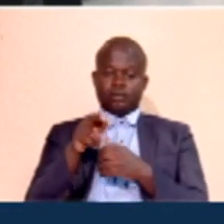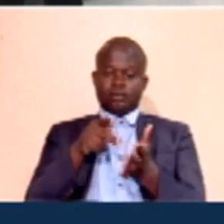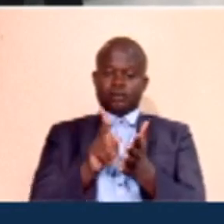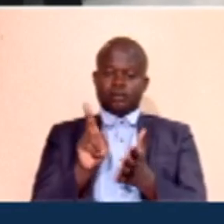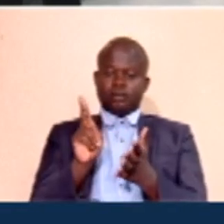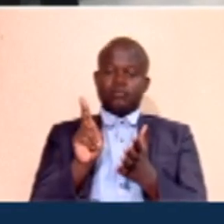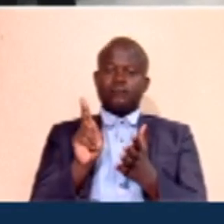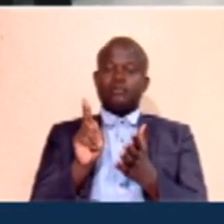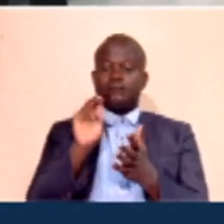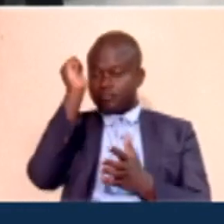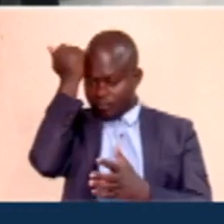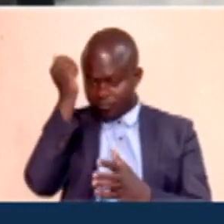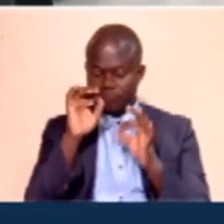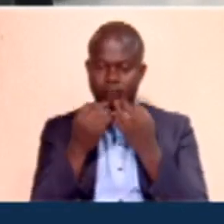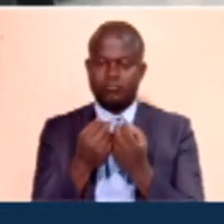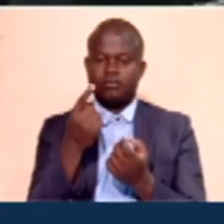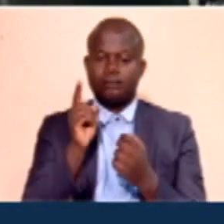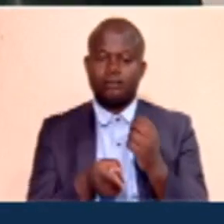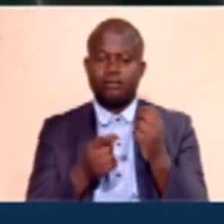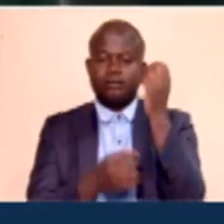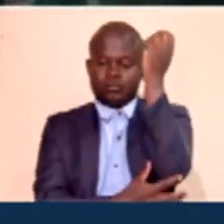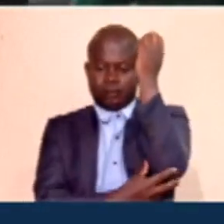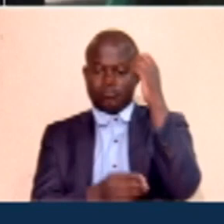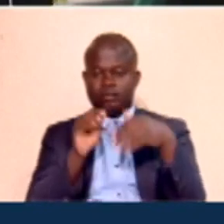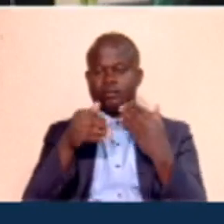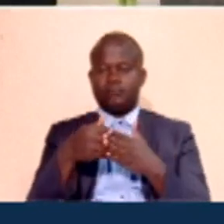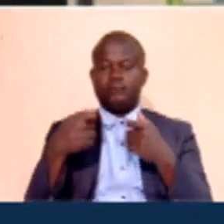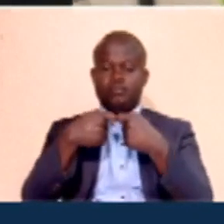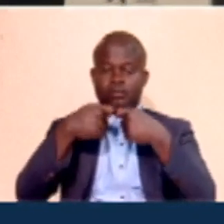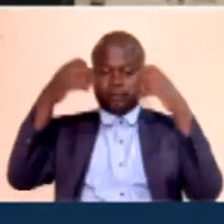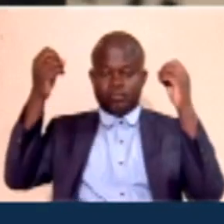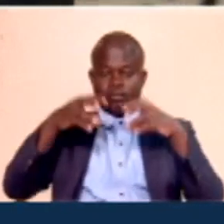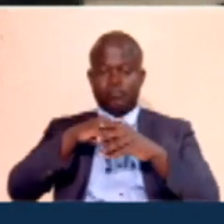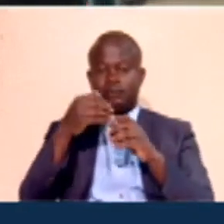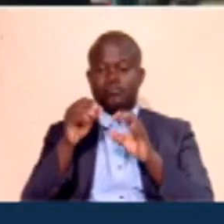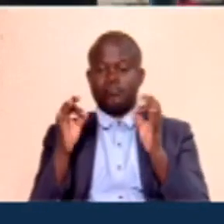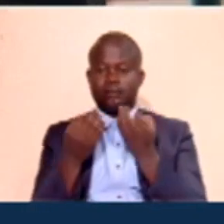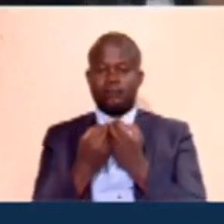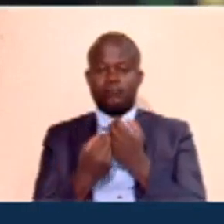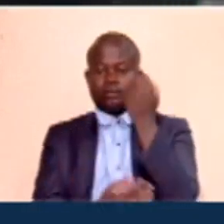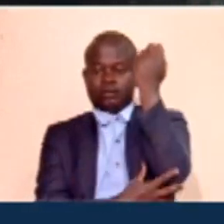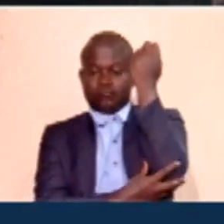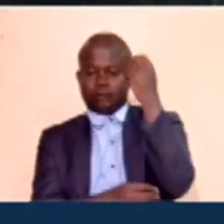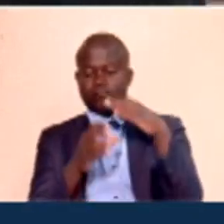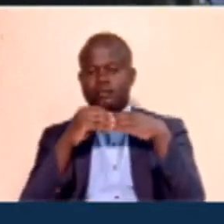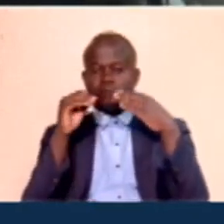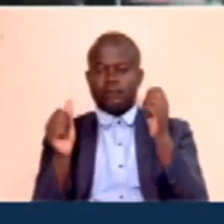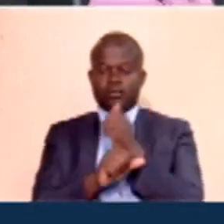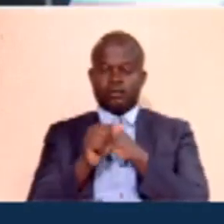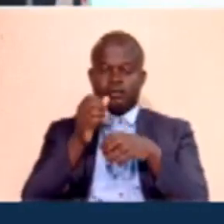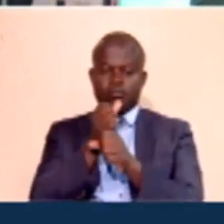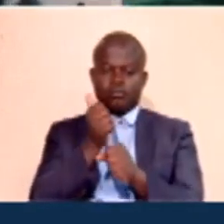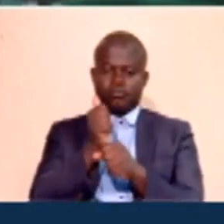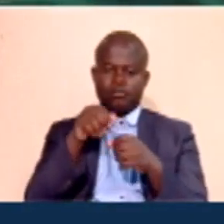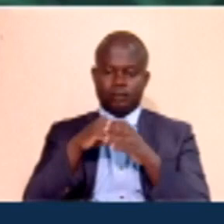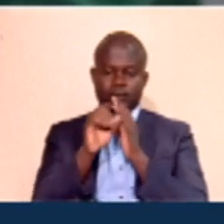isaga 1000 itishoboye, ndetse banatanga ibikoresho bitanga umuriro w'amashanyarazi y'imirasire y'izuba ku yindi miryango nayo itishoboye. Umuyobozi wungirije w'urugaga